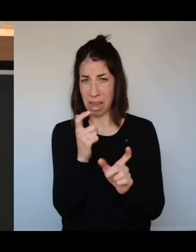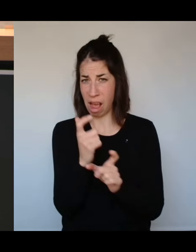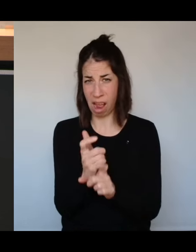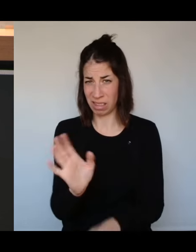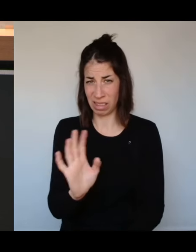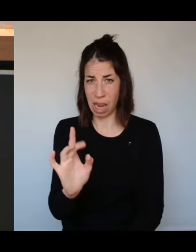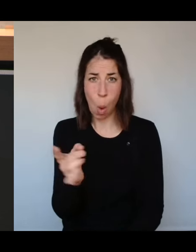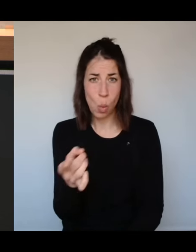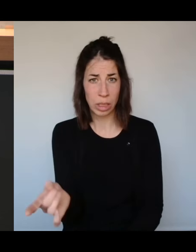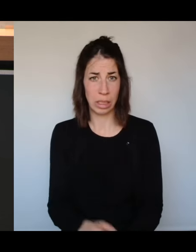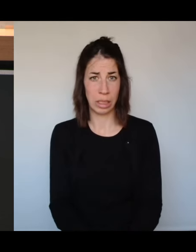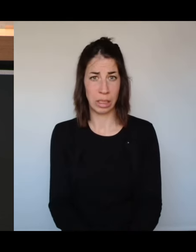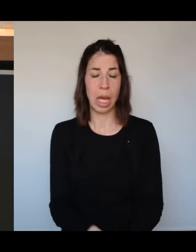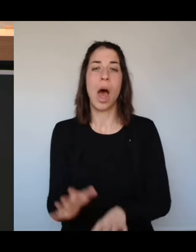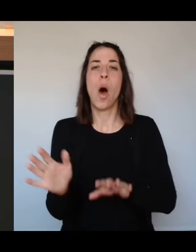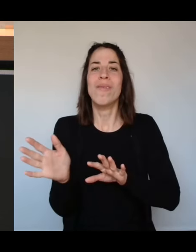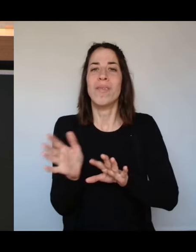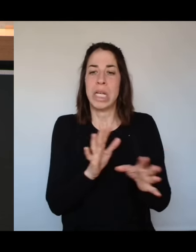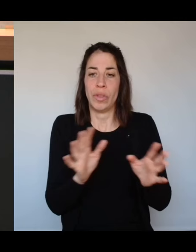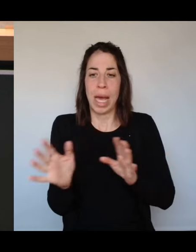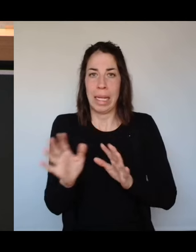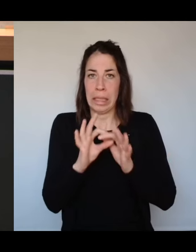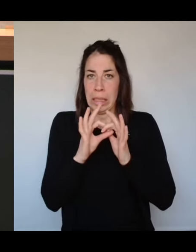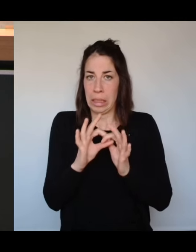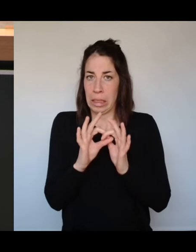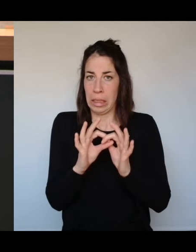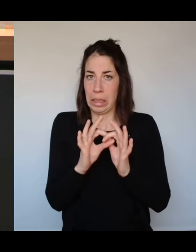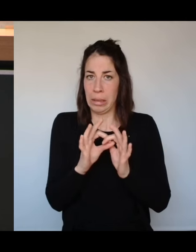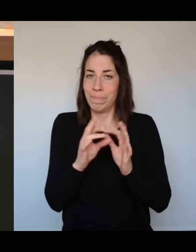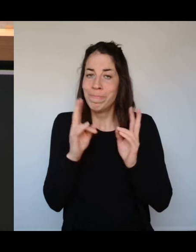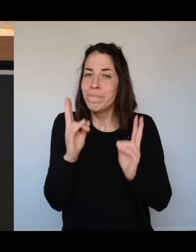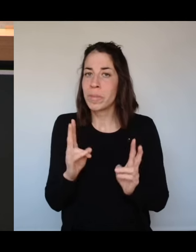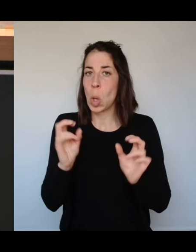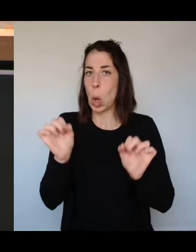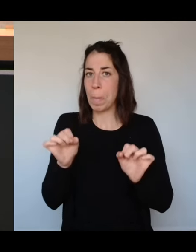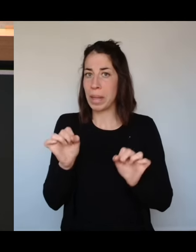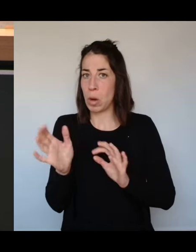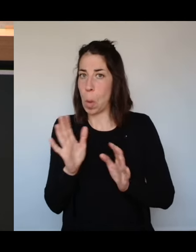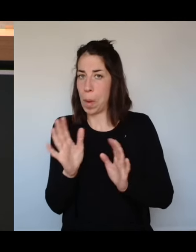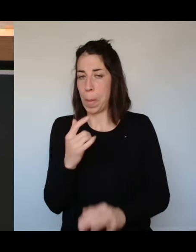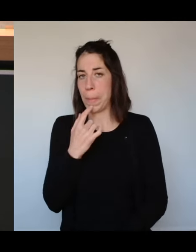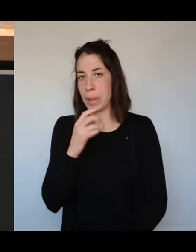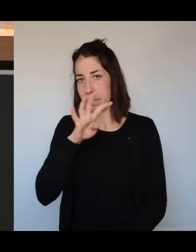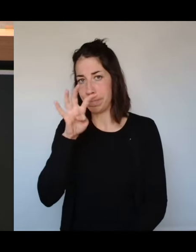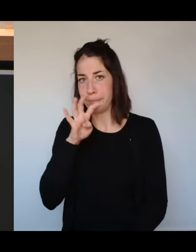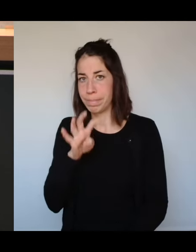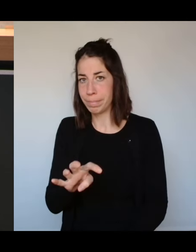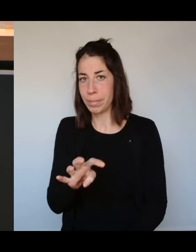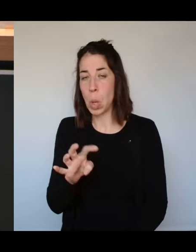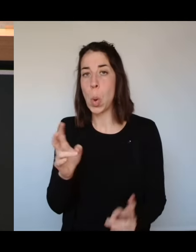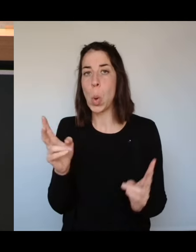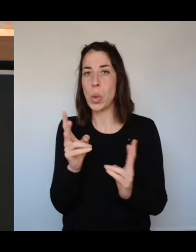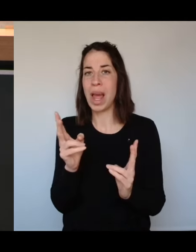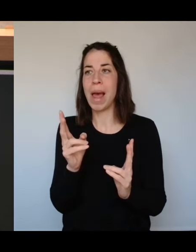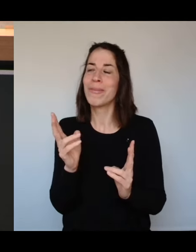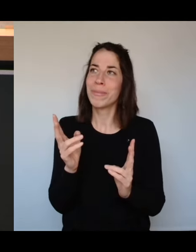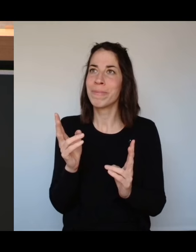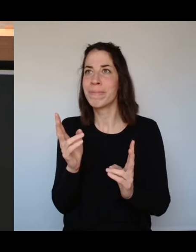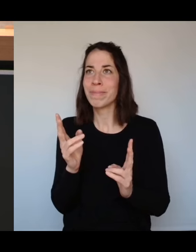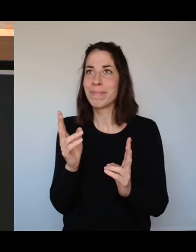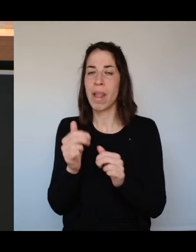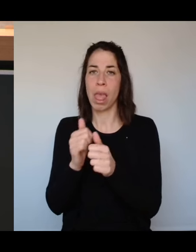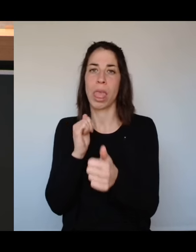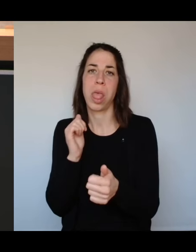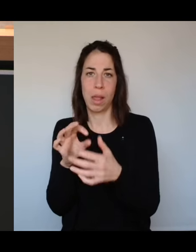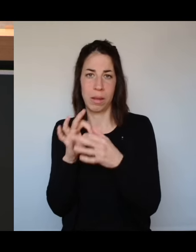nicht kompetent oder nicht so kompetent, wie sie sein sollte. Und im Übrigen das ewige